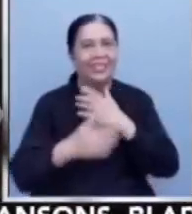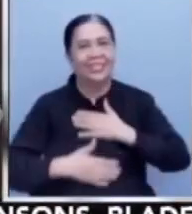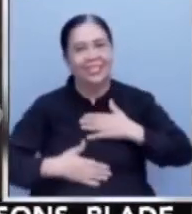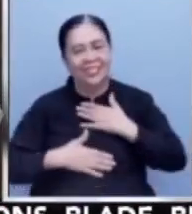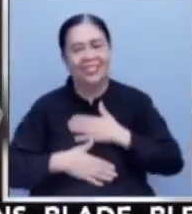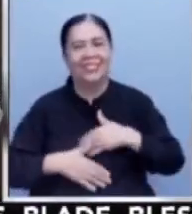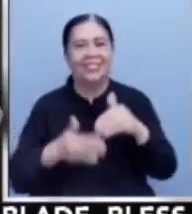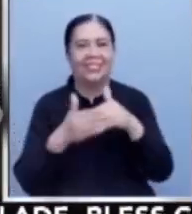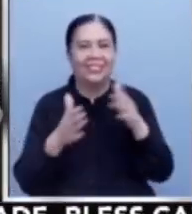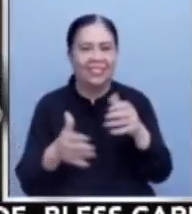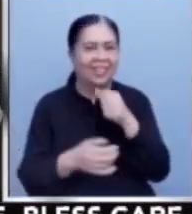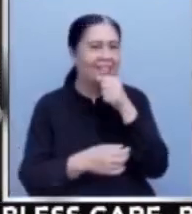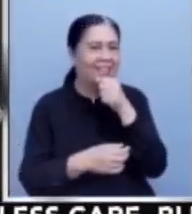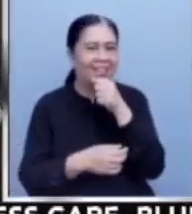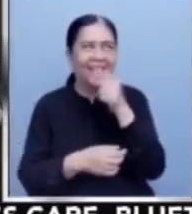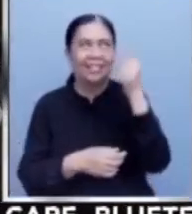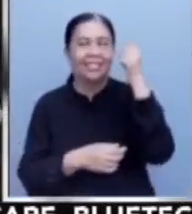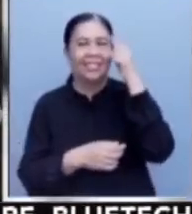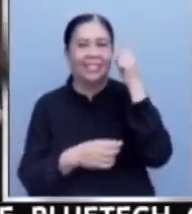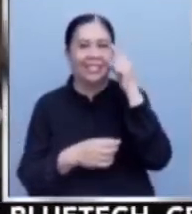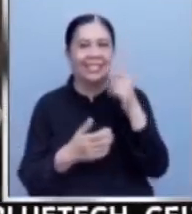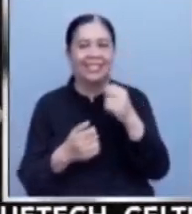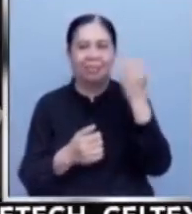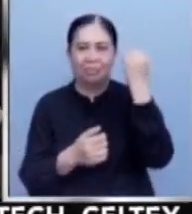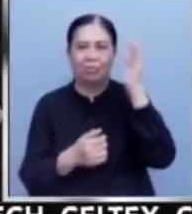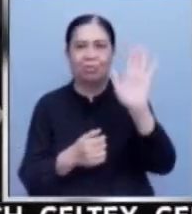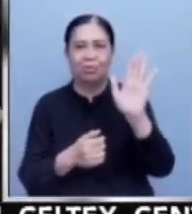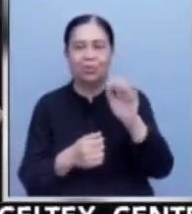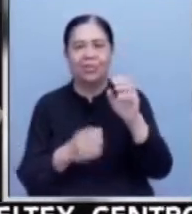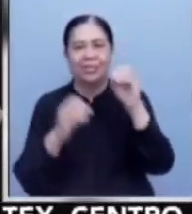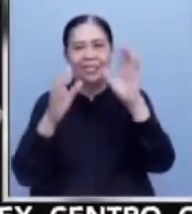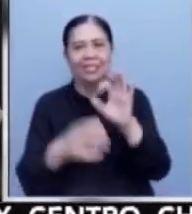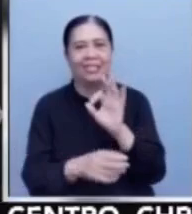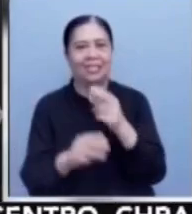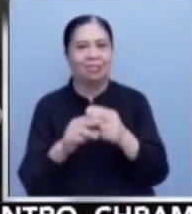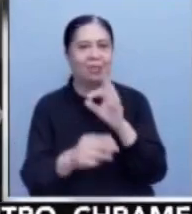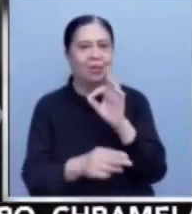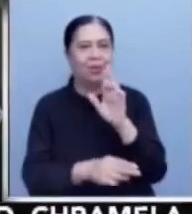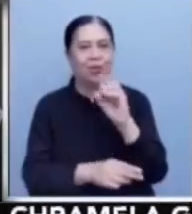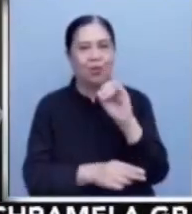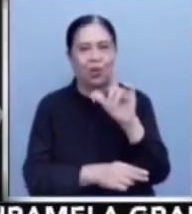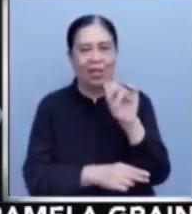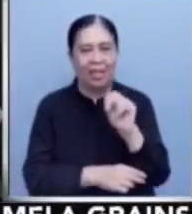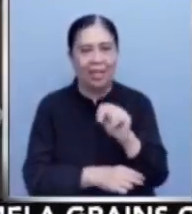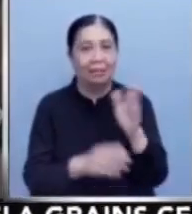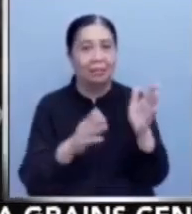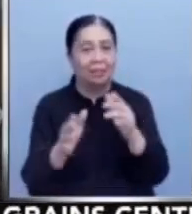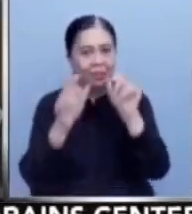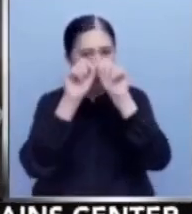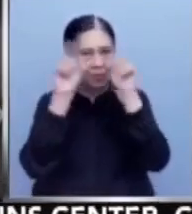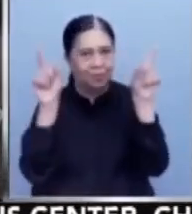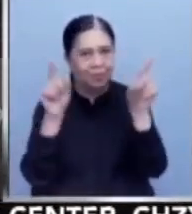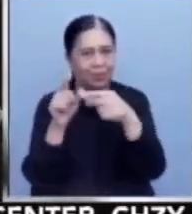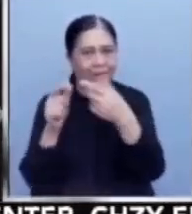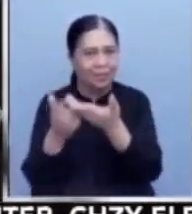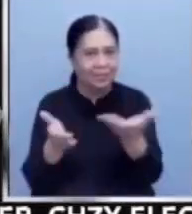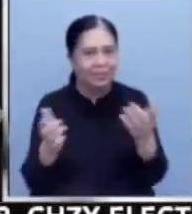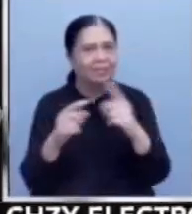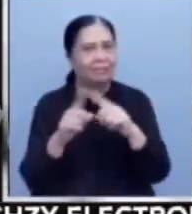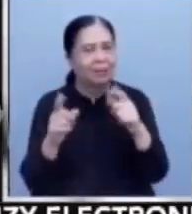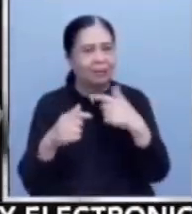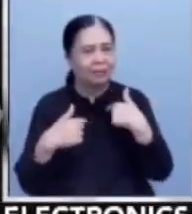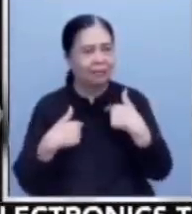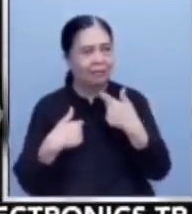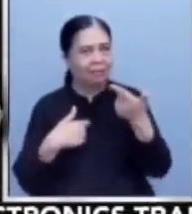estudyante, karaoke ang naisipang pakulo ng instructor na si Froylan. Balak niyang sorpresahin ang mga ito pero parang siya pa raw ang